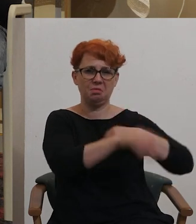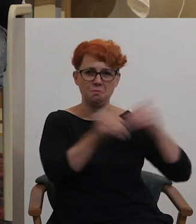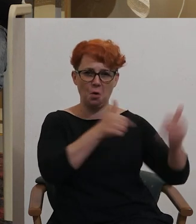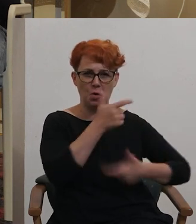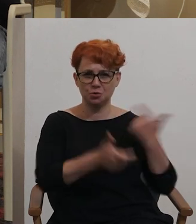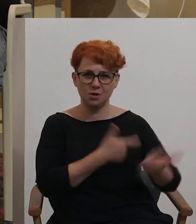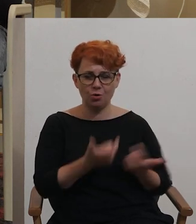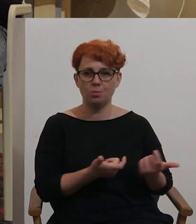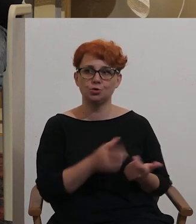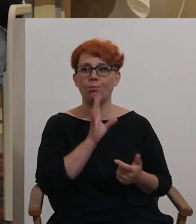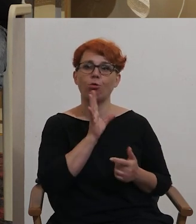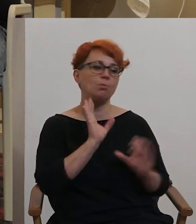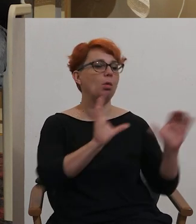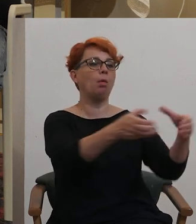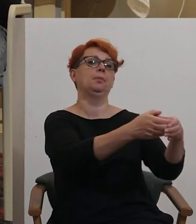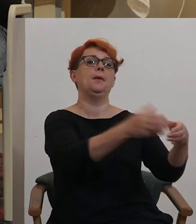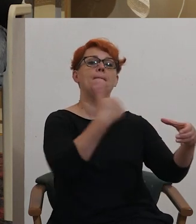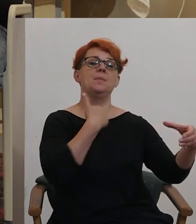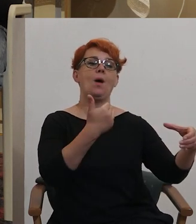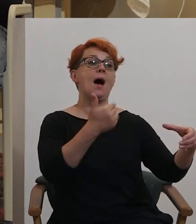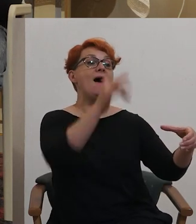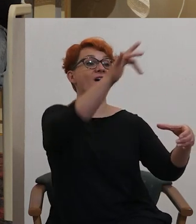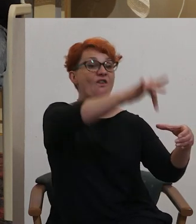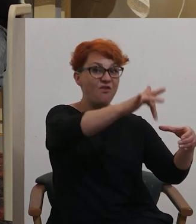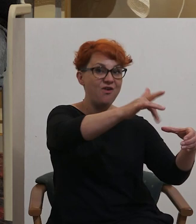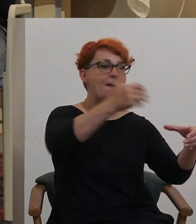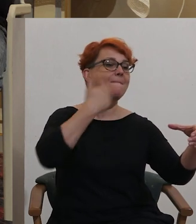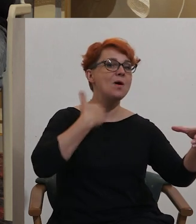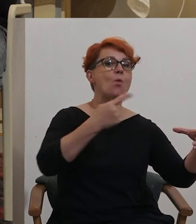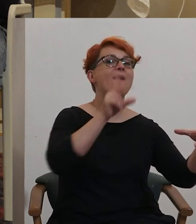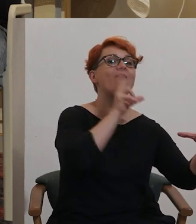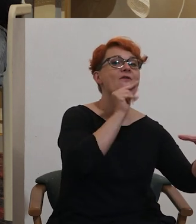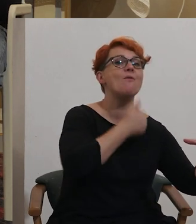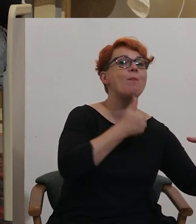że byli mówi się formacją polskojęzyczną Armii Czerwonej,